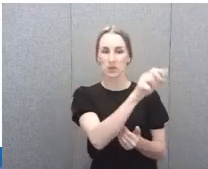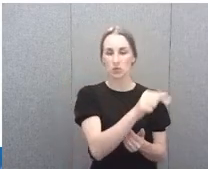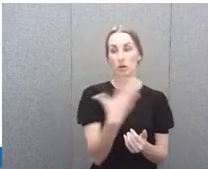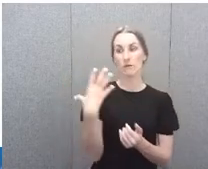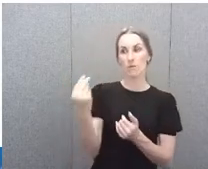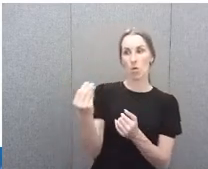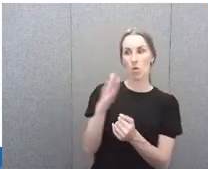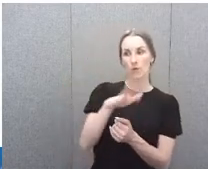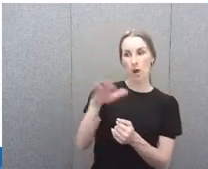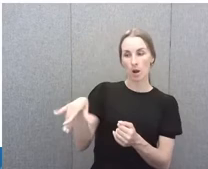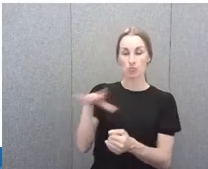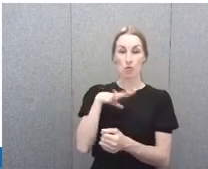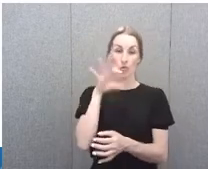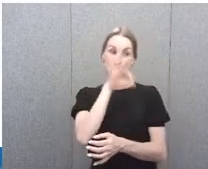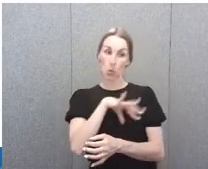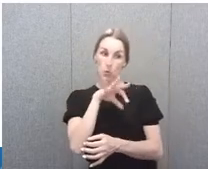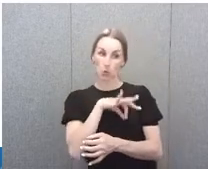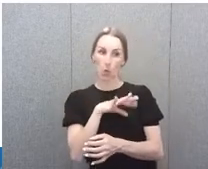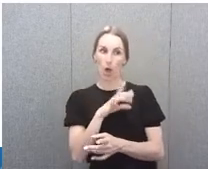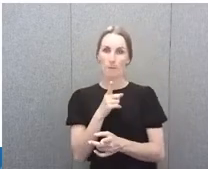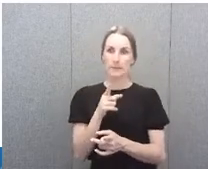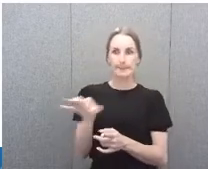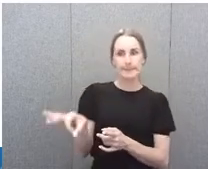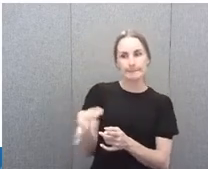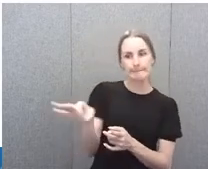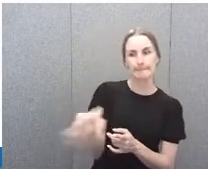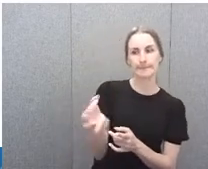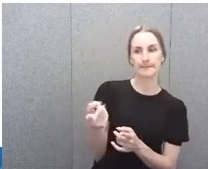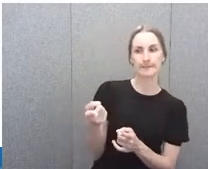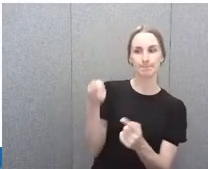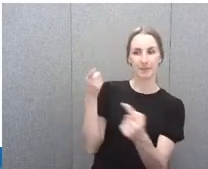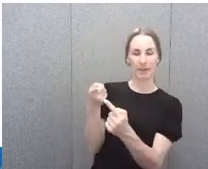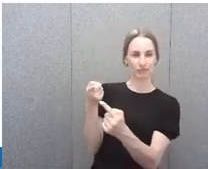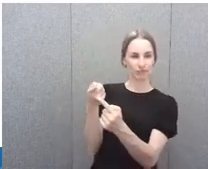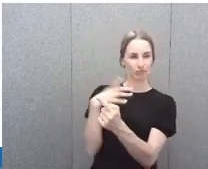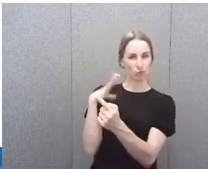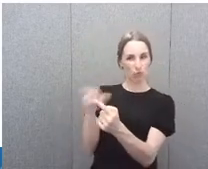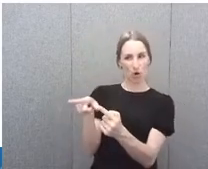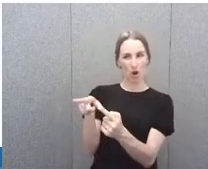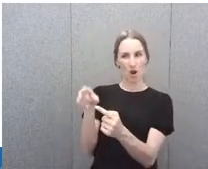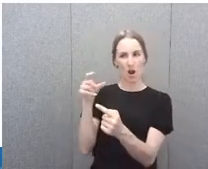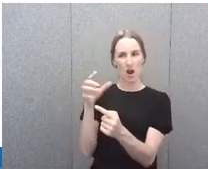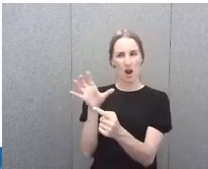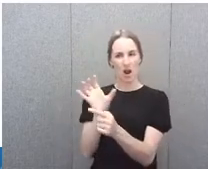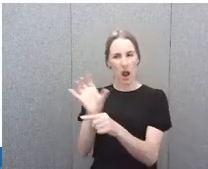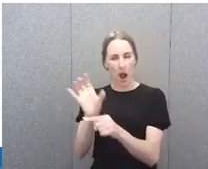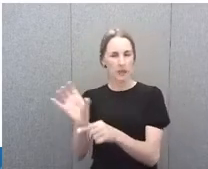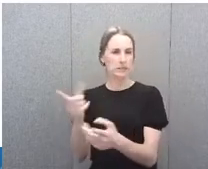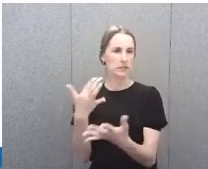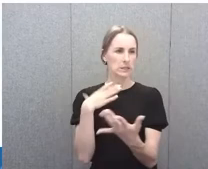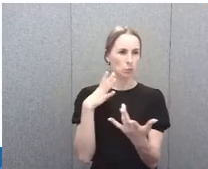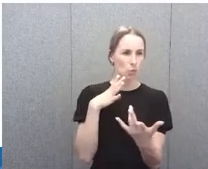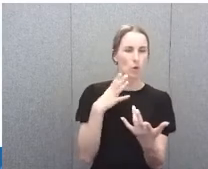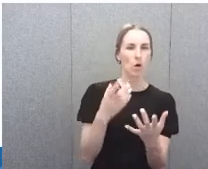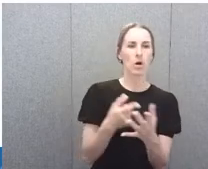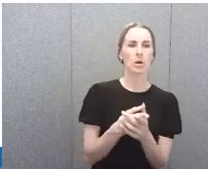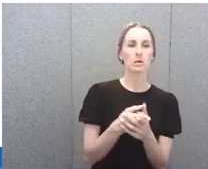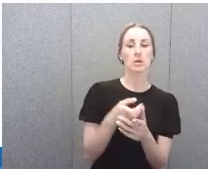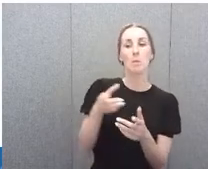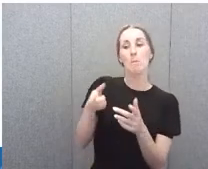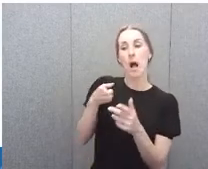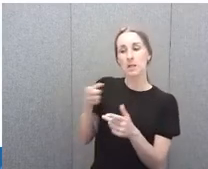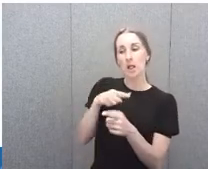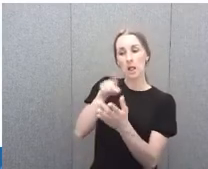все только из-за того, что она не послушала диктатуры, и ее дети использовались как ее